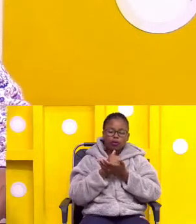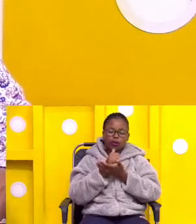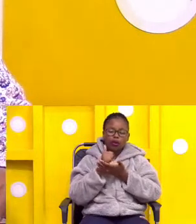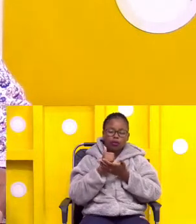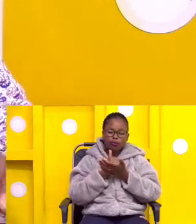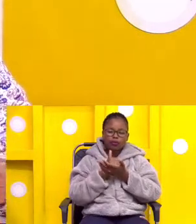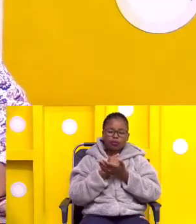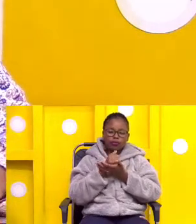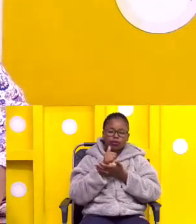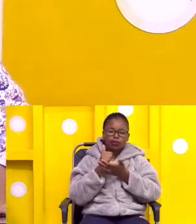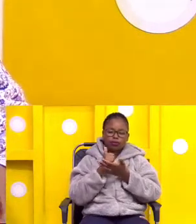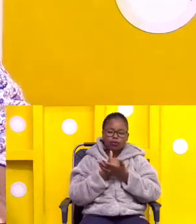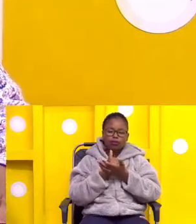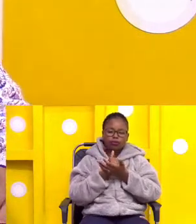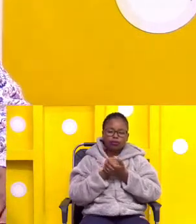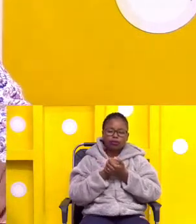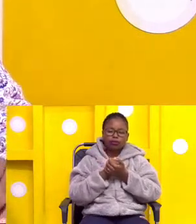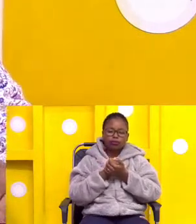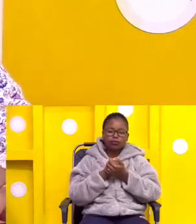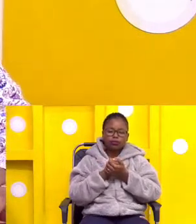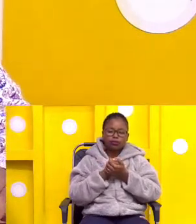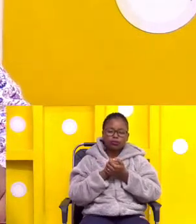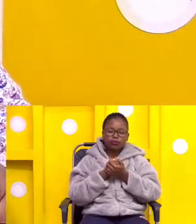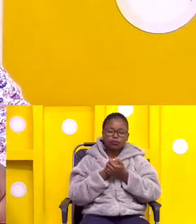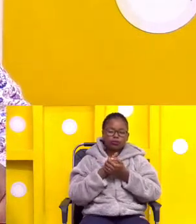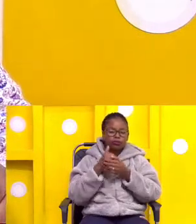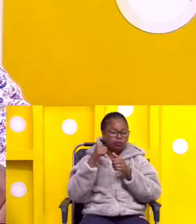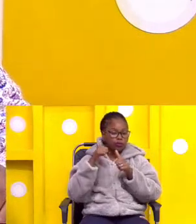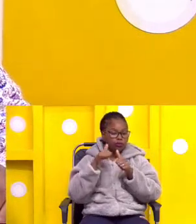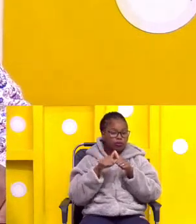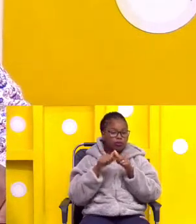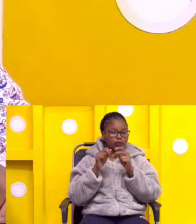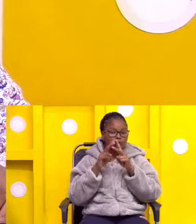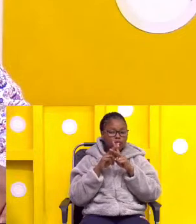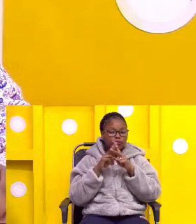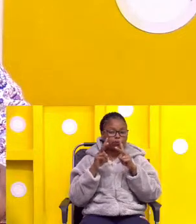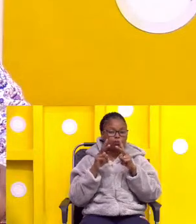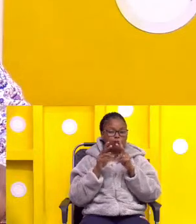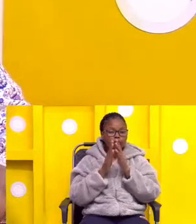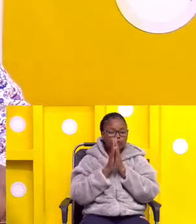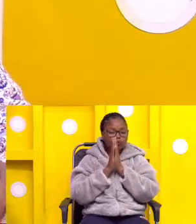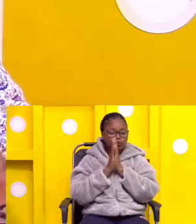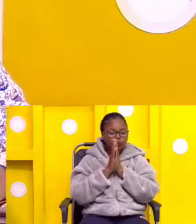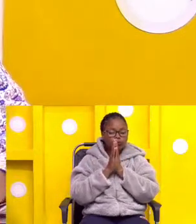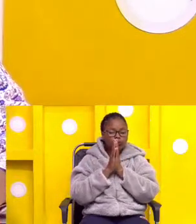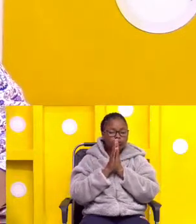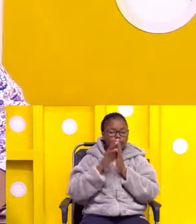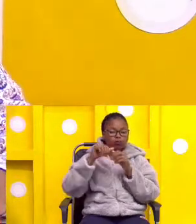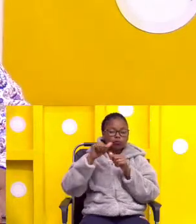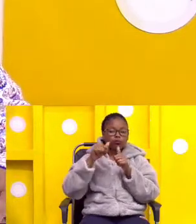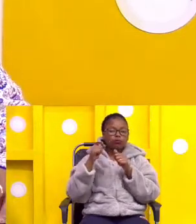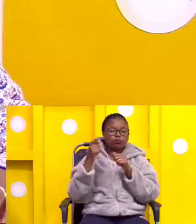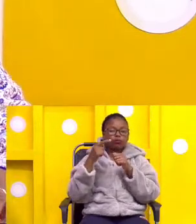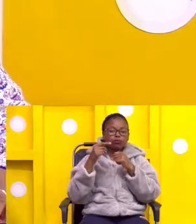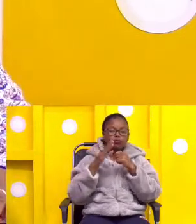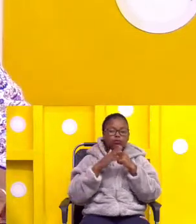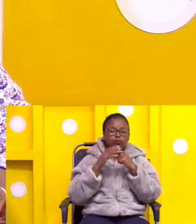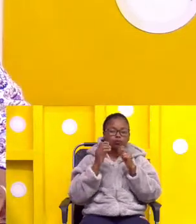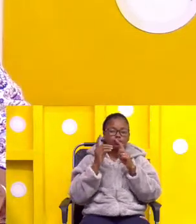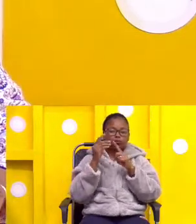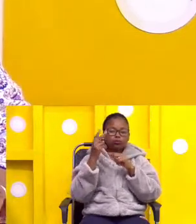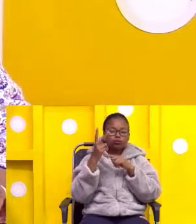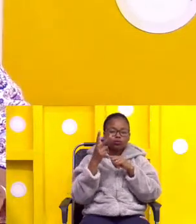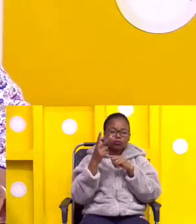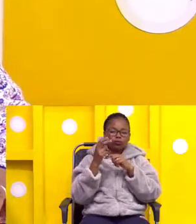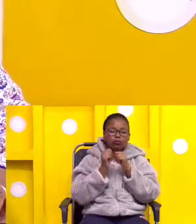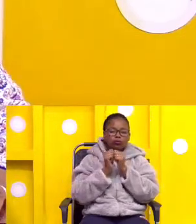amen, amen, amen. Gamulidi kania muno, ukoro wa maho ya mamu eligiri mwali wa keda, mugo kainyua de nige